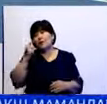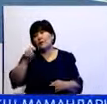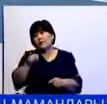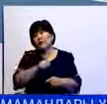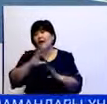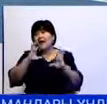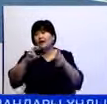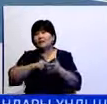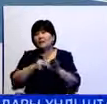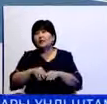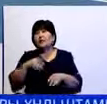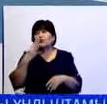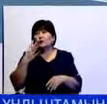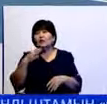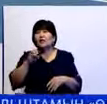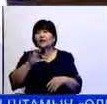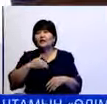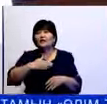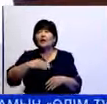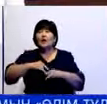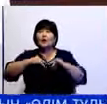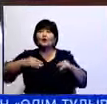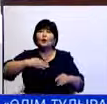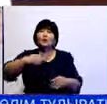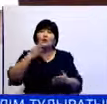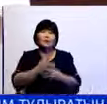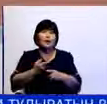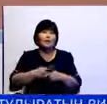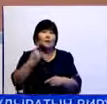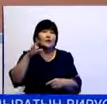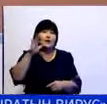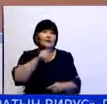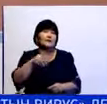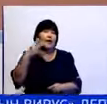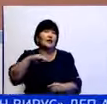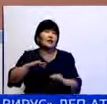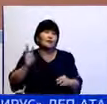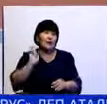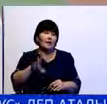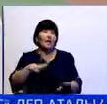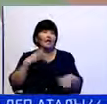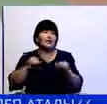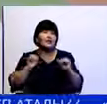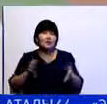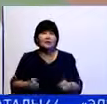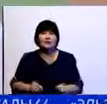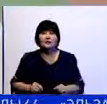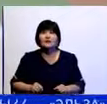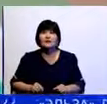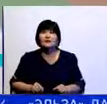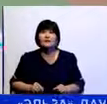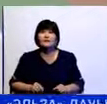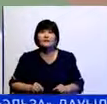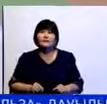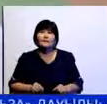Әлемдік стандартқа сай 4 теннис корты мен үстел теннис алаңы бар. Мұнда бір мезетте 40 балаға дейін жаттығу жасай алады. Мне как ветерану